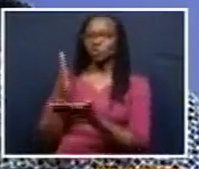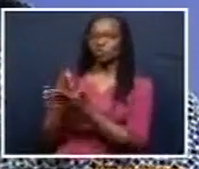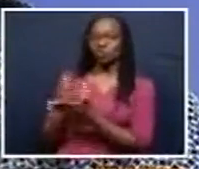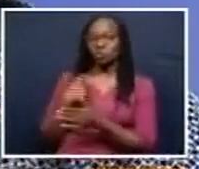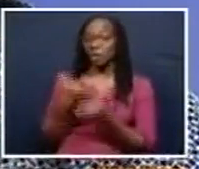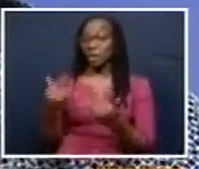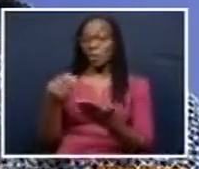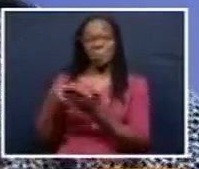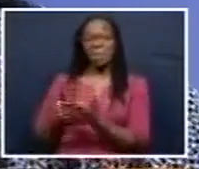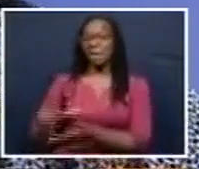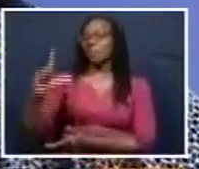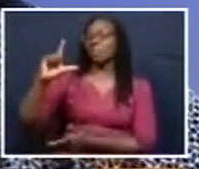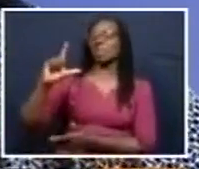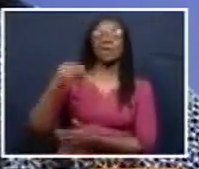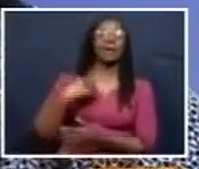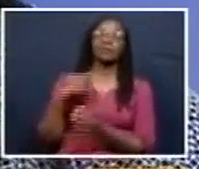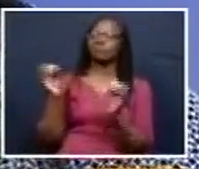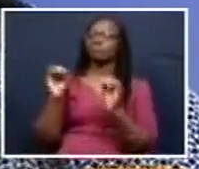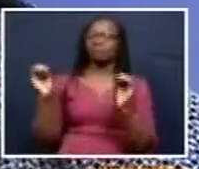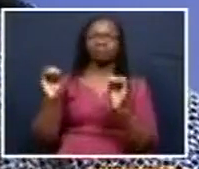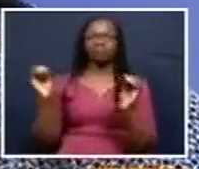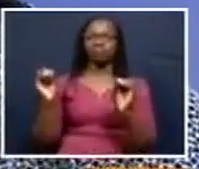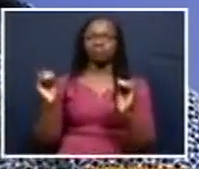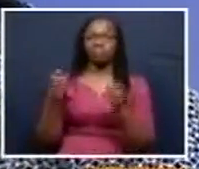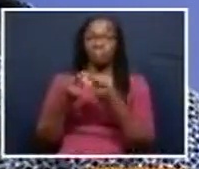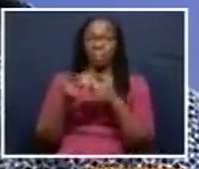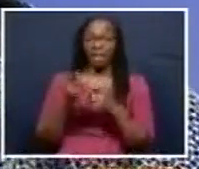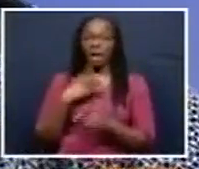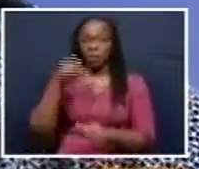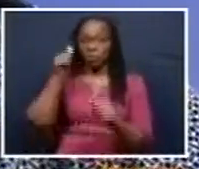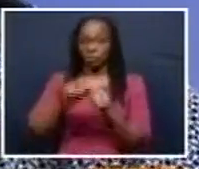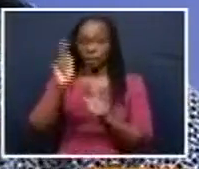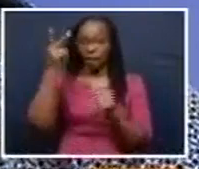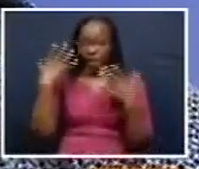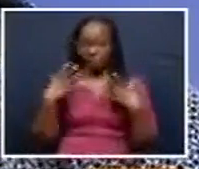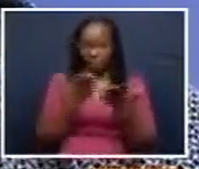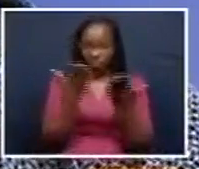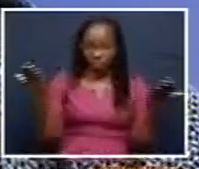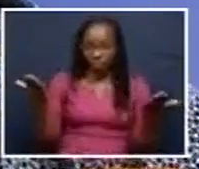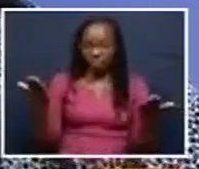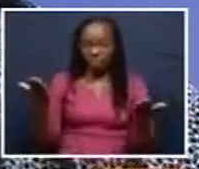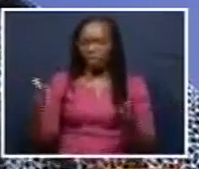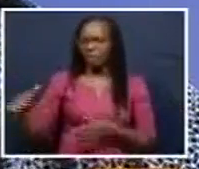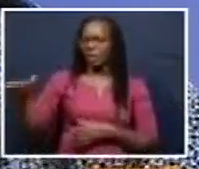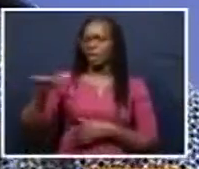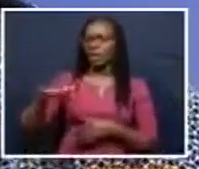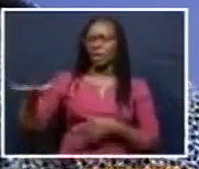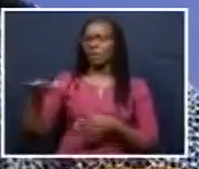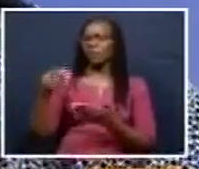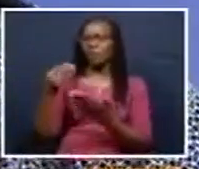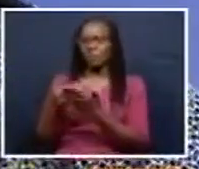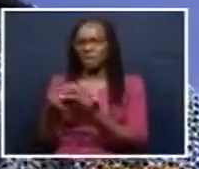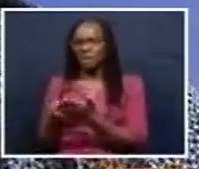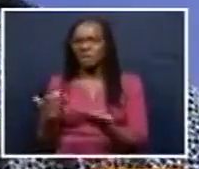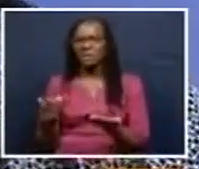hizo rasilimali anasema. Lakini nataka kukumbusha Wakenya yote, hii mambo ya rasilimali na mapesa